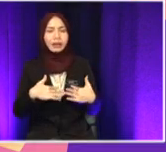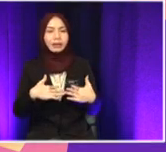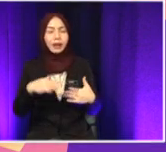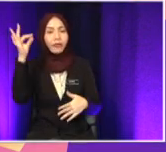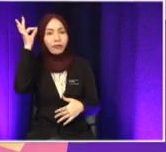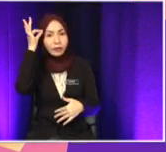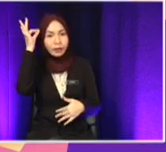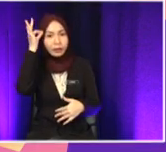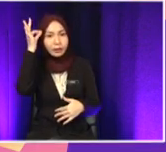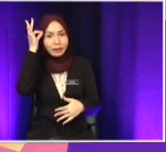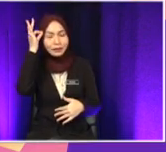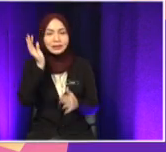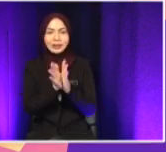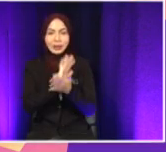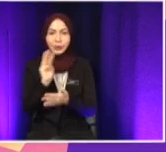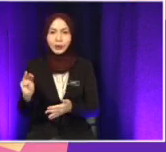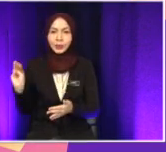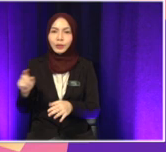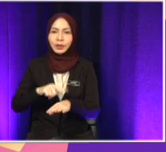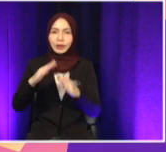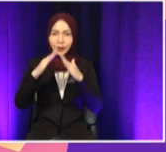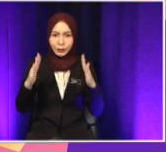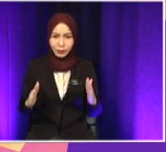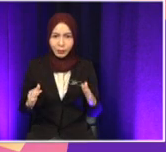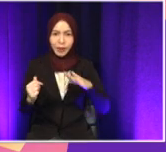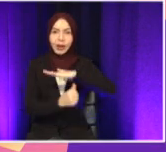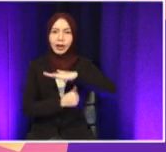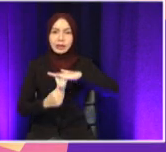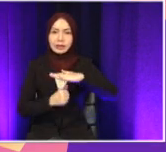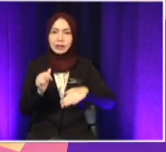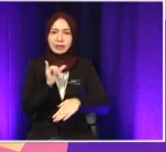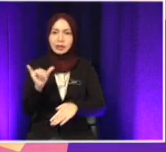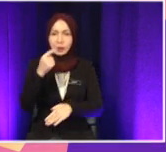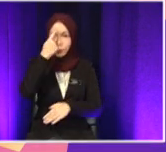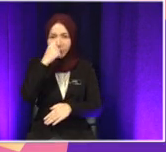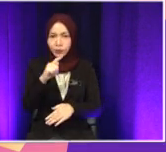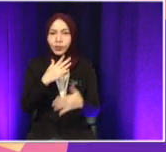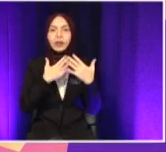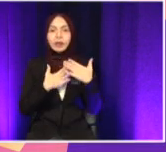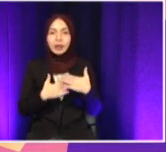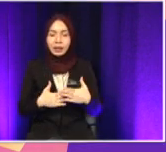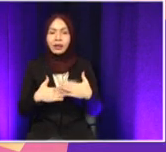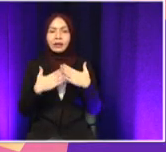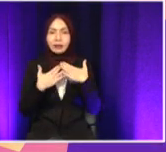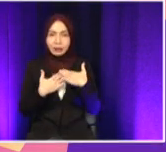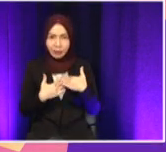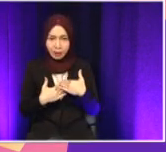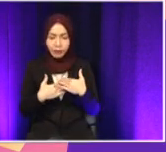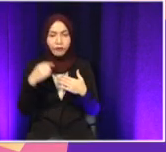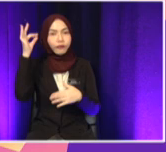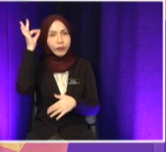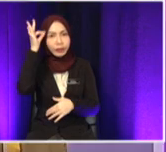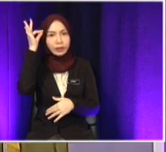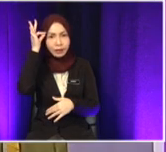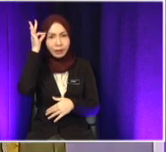berhibur asasnya kita nih untuk Tenangkan fiqih dan apabila kita